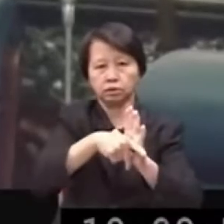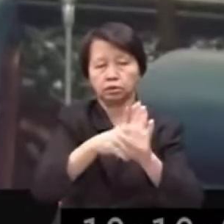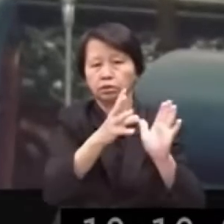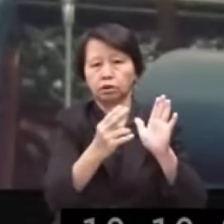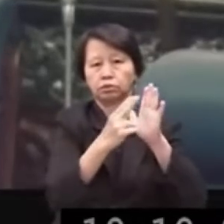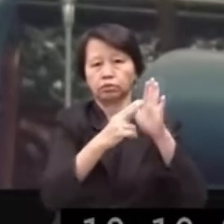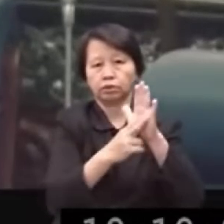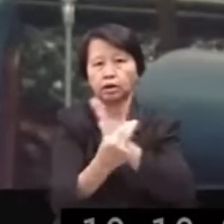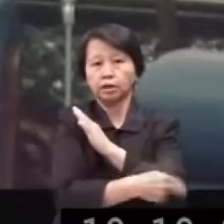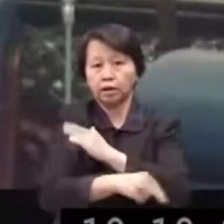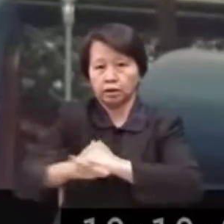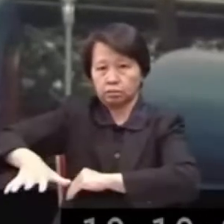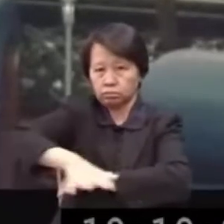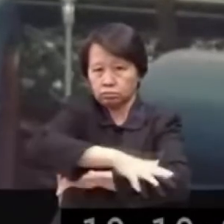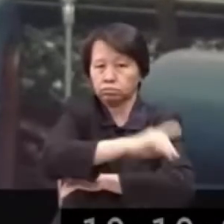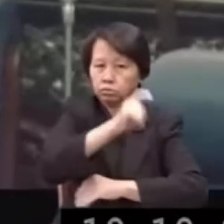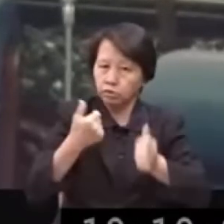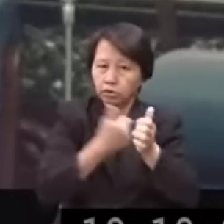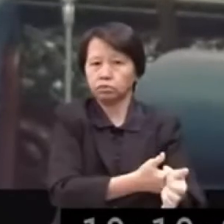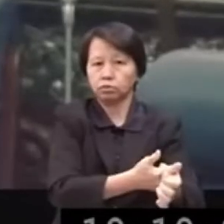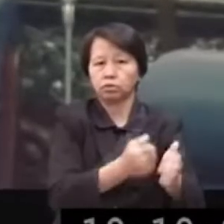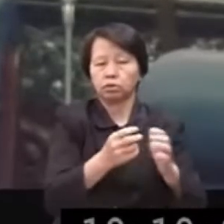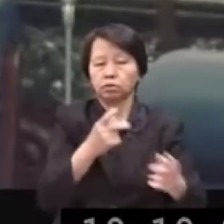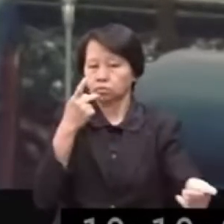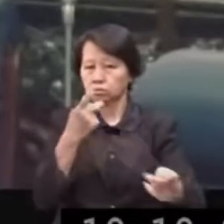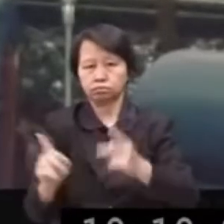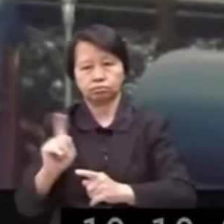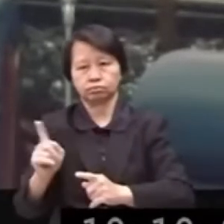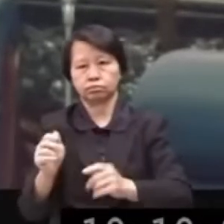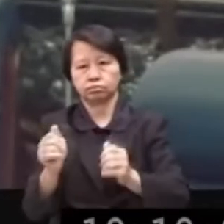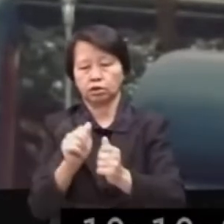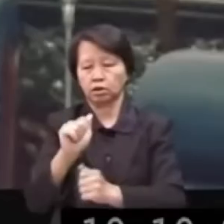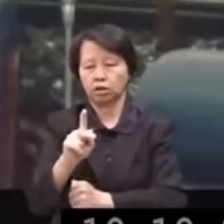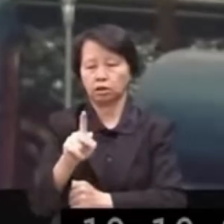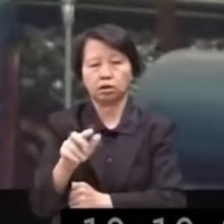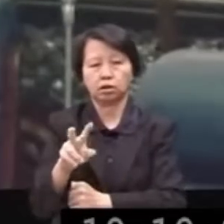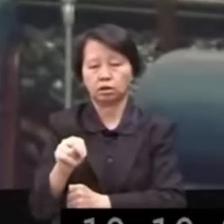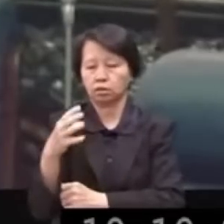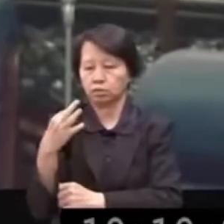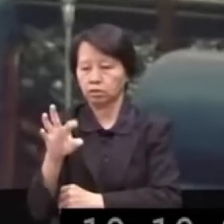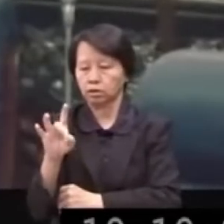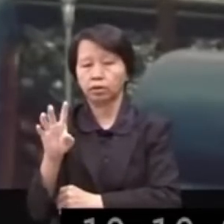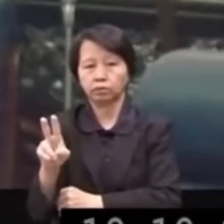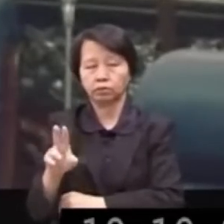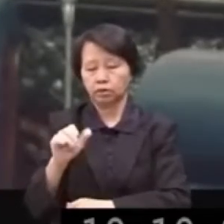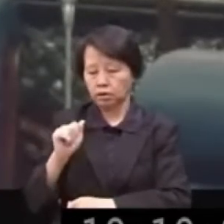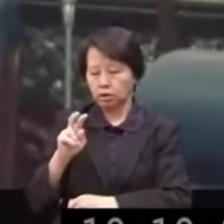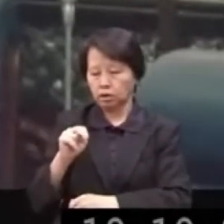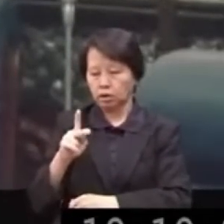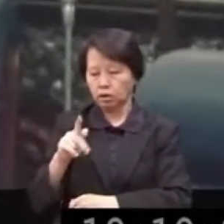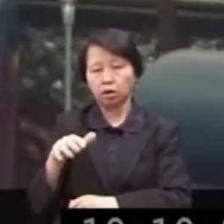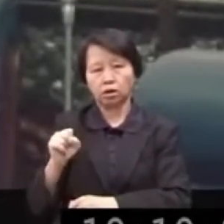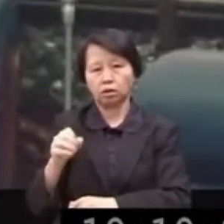undang-undang negara pesisir selagimana tidak bertentangan dengan unclos 19829